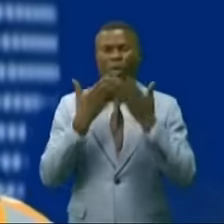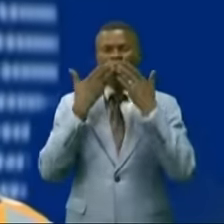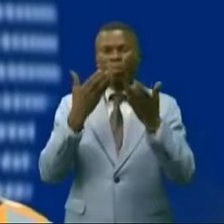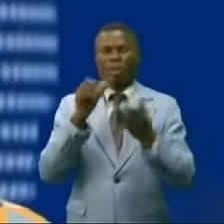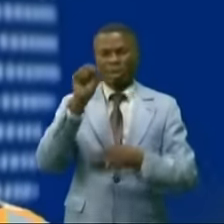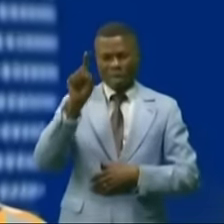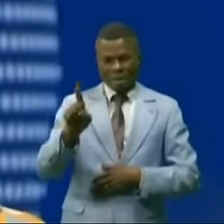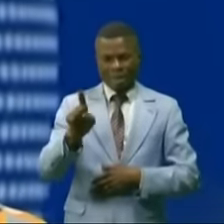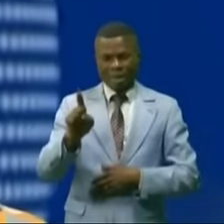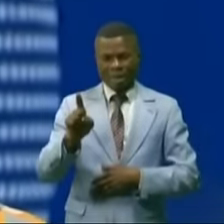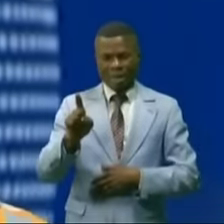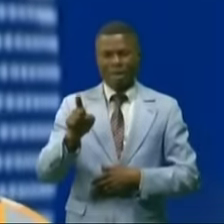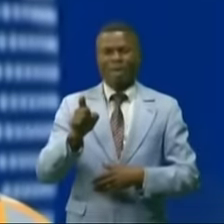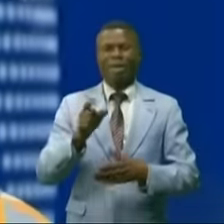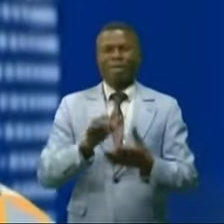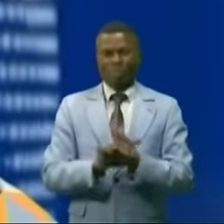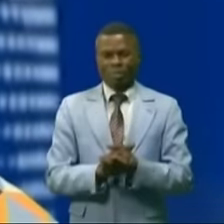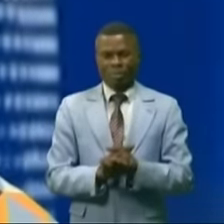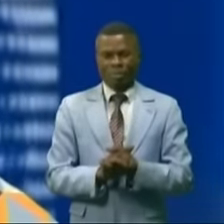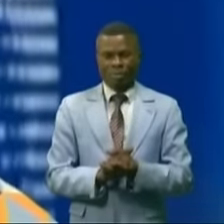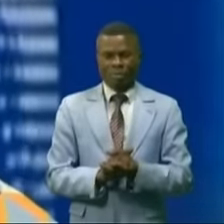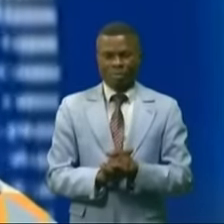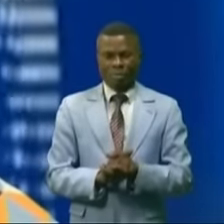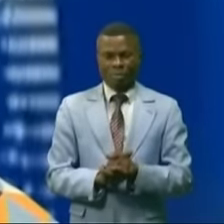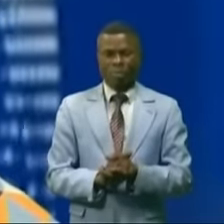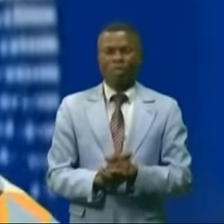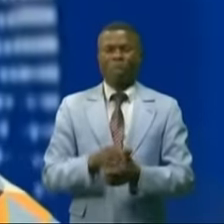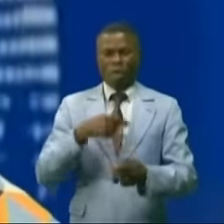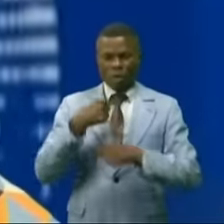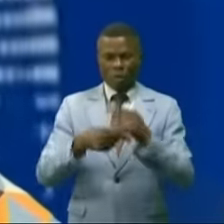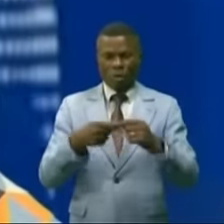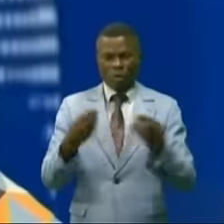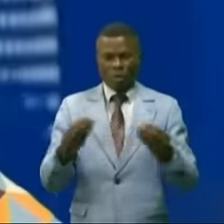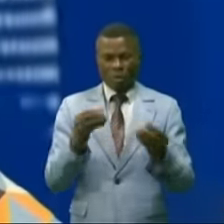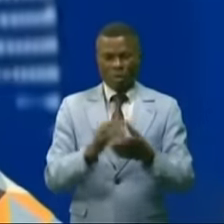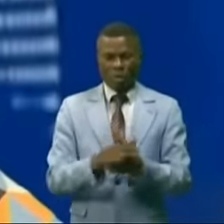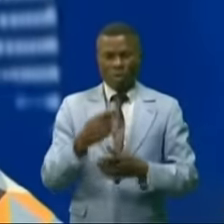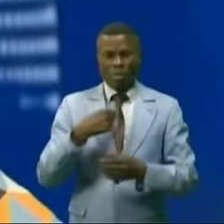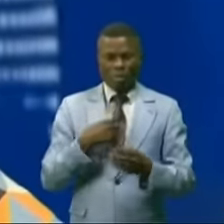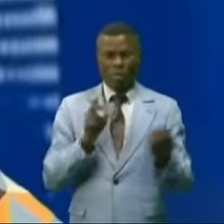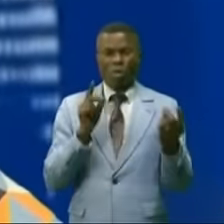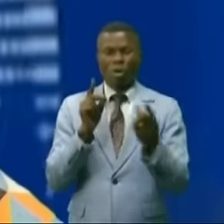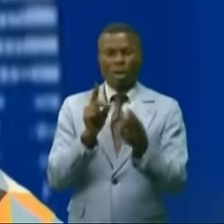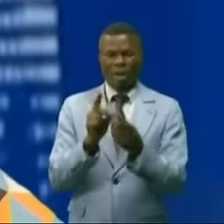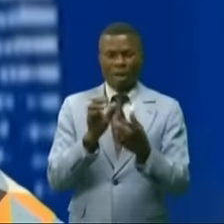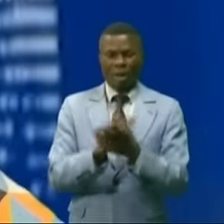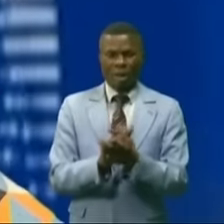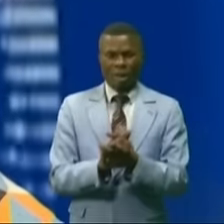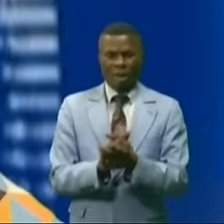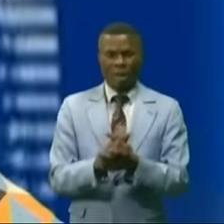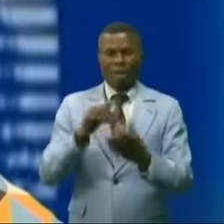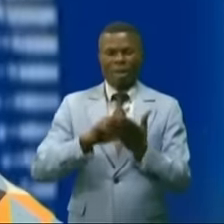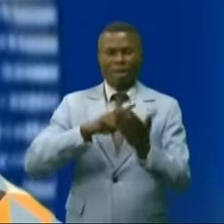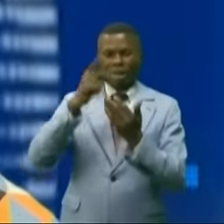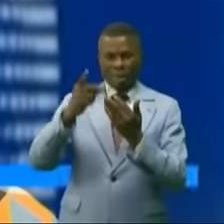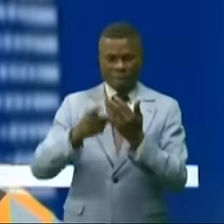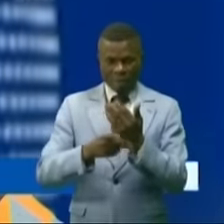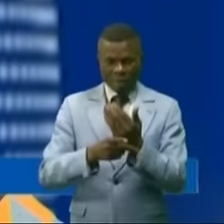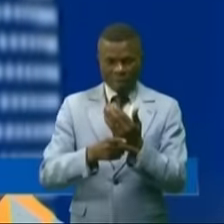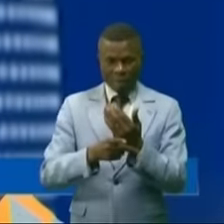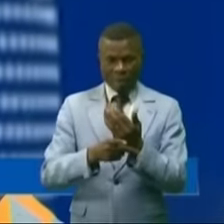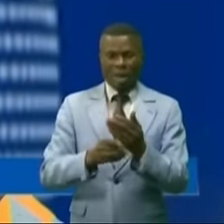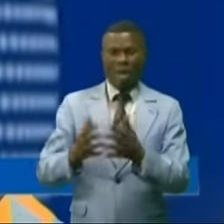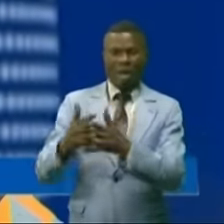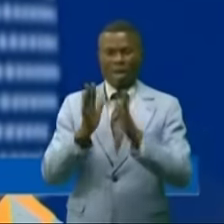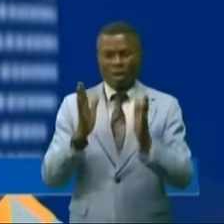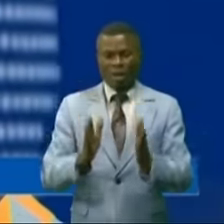question déjà. Donc c'est parti du fait que je me suis retrouvée boursière du programme Fulbright aux États-Unis